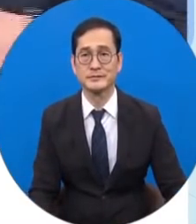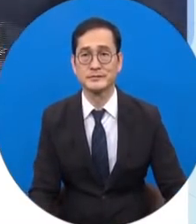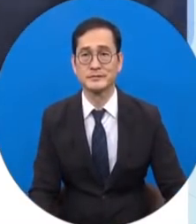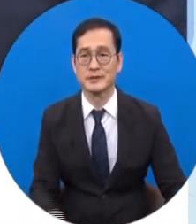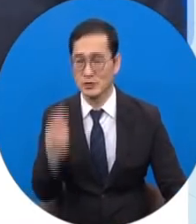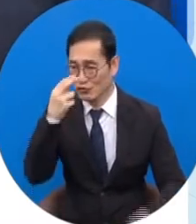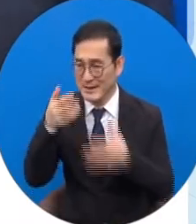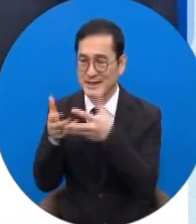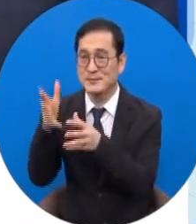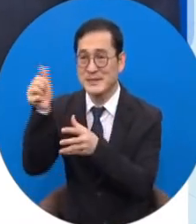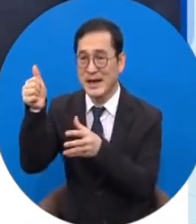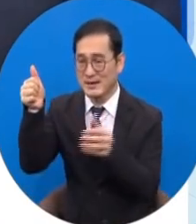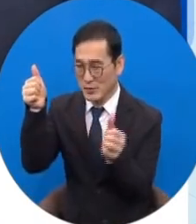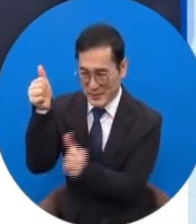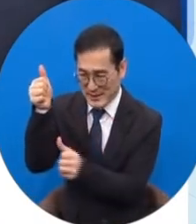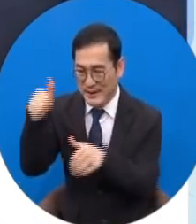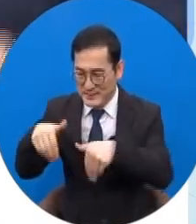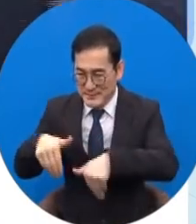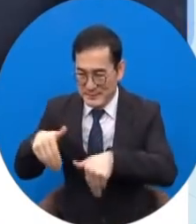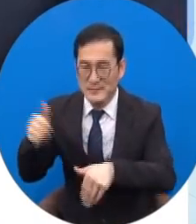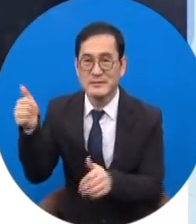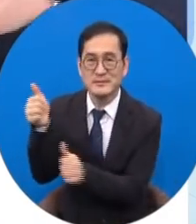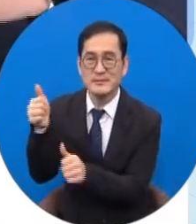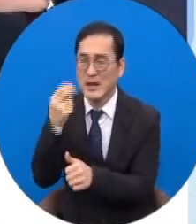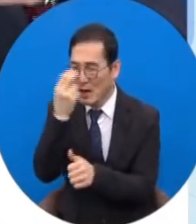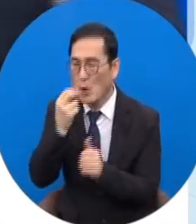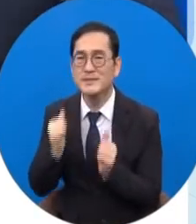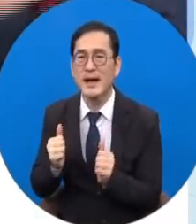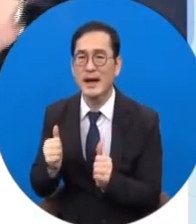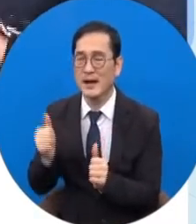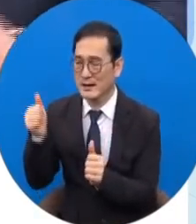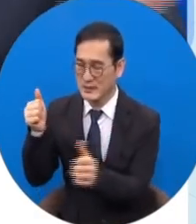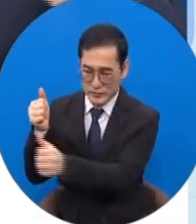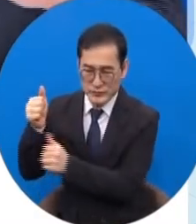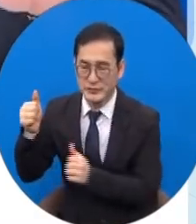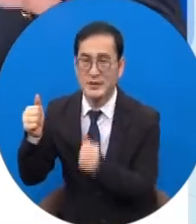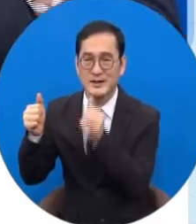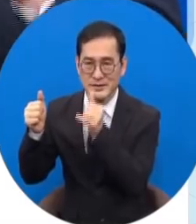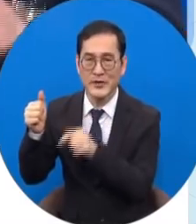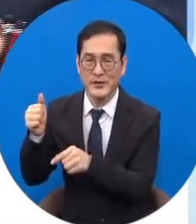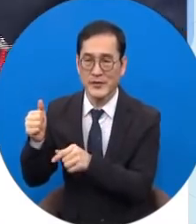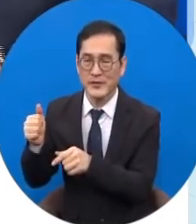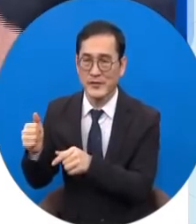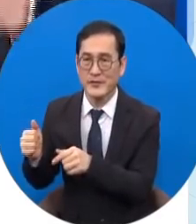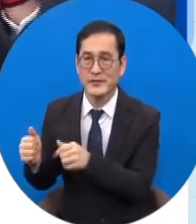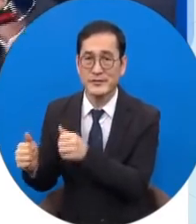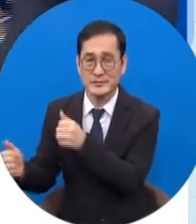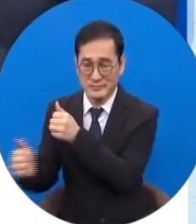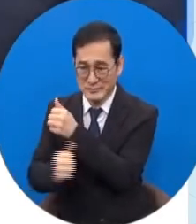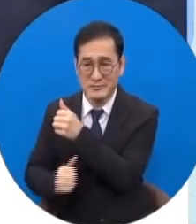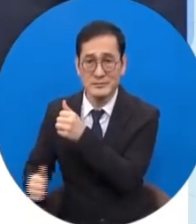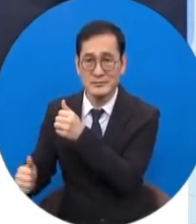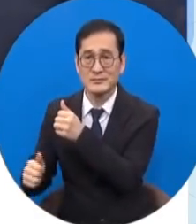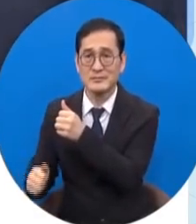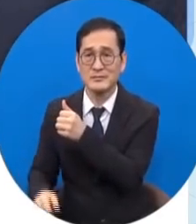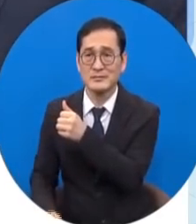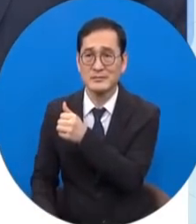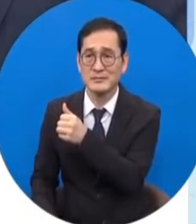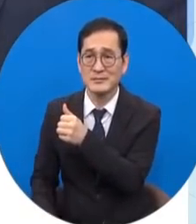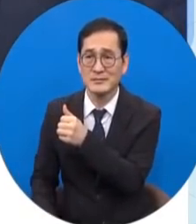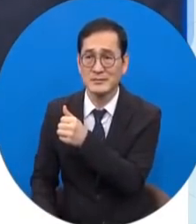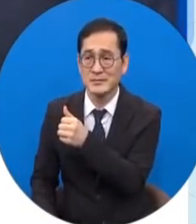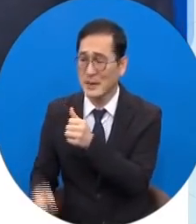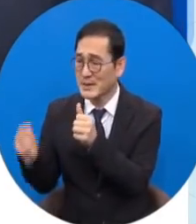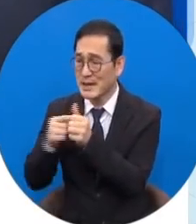실무 검사 굉장히 많습니다 이게 그냥 좀 만약에 이 수사라는 살아 여기는 불기소 라고 한다고 불교 되어 있으면 구조 자체가 아니에요 4